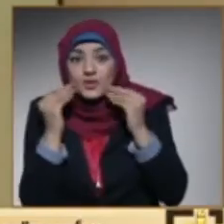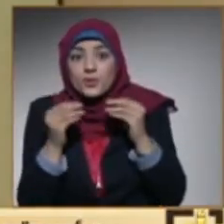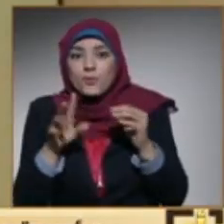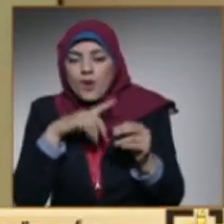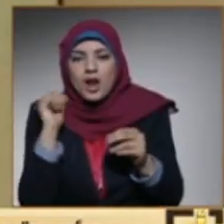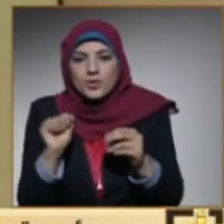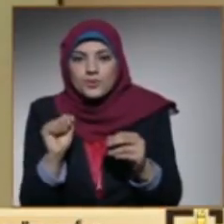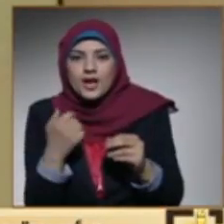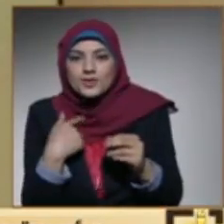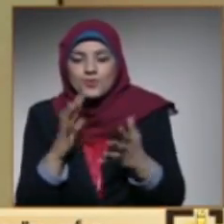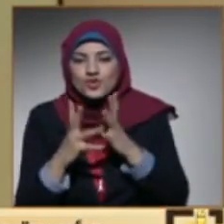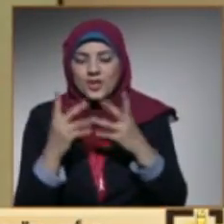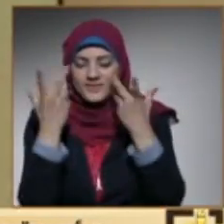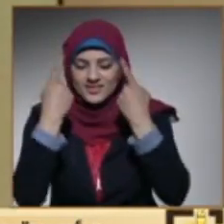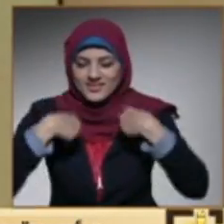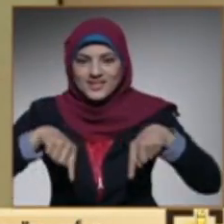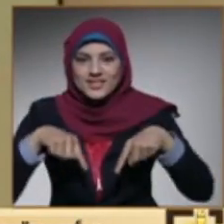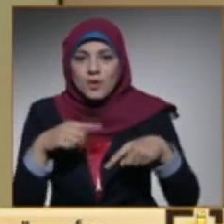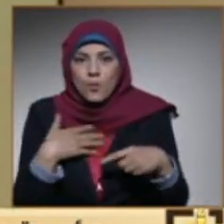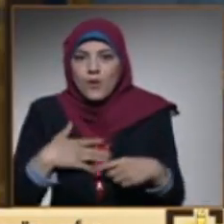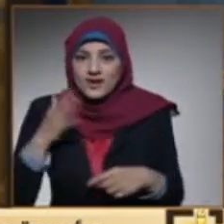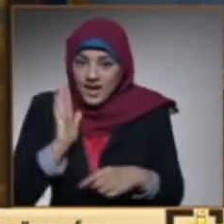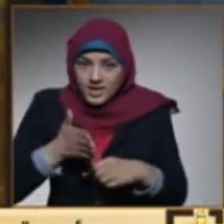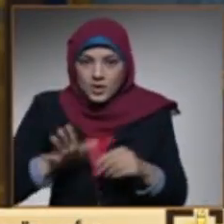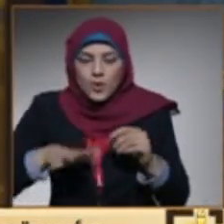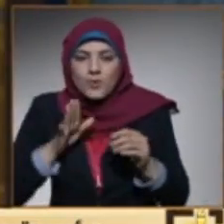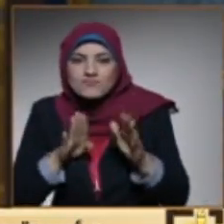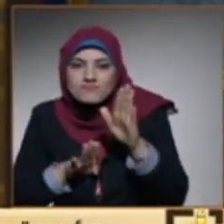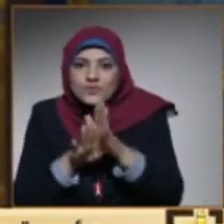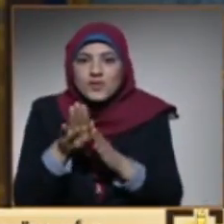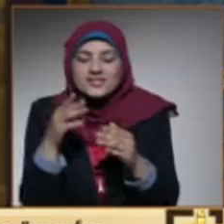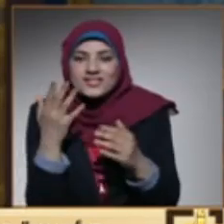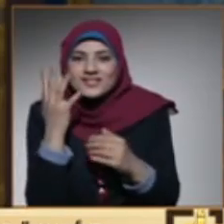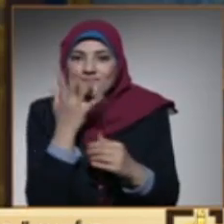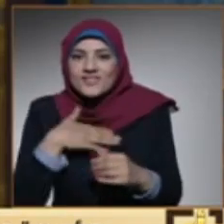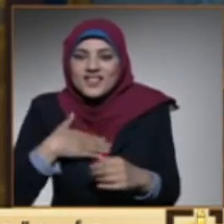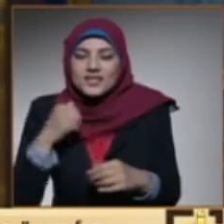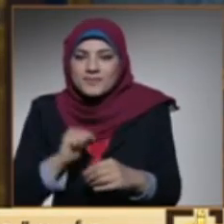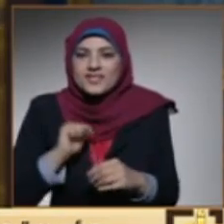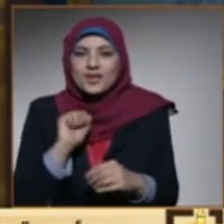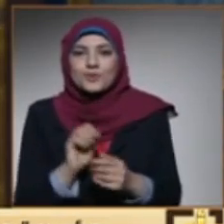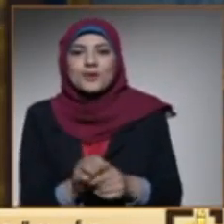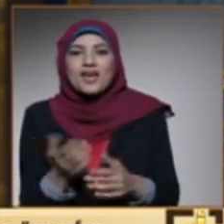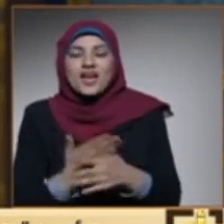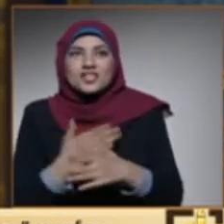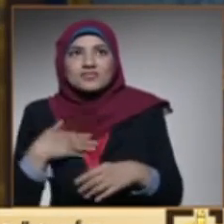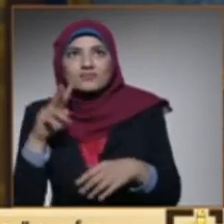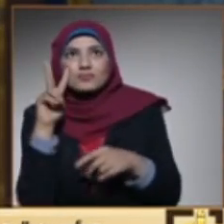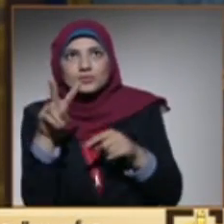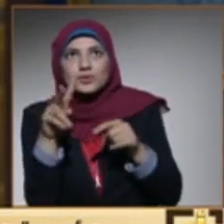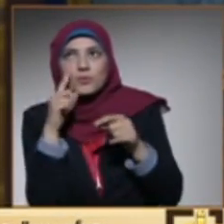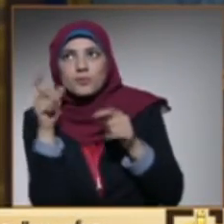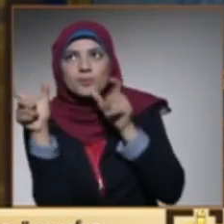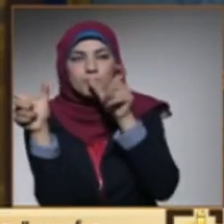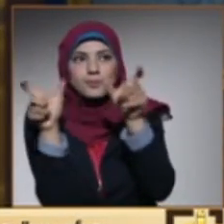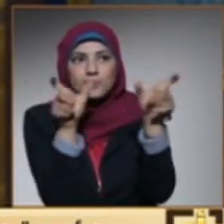طول شغال فبيقدر يوصل الاحساس بشكل عام. عشان كده هتلاقي عنده يمكن التمثيل اقوى شويه، عنده قوه ملاحظه، عينيه شغاله في كل